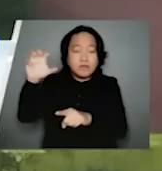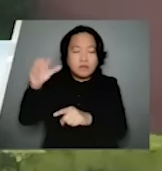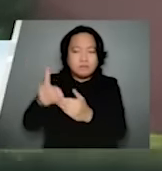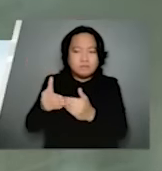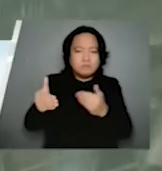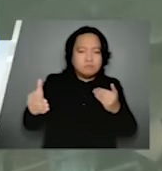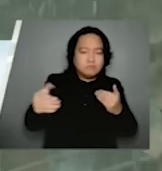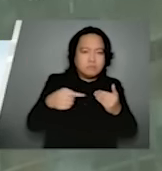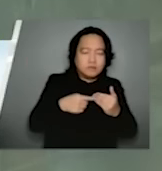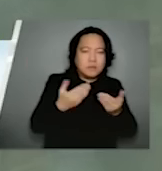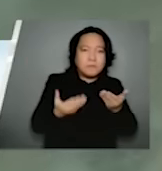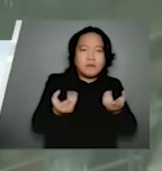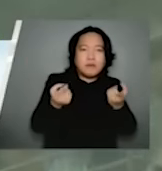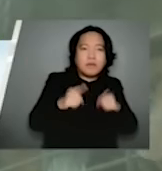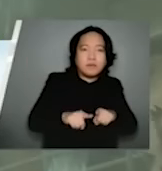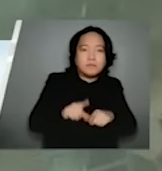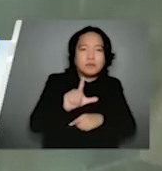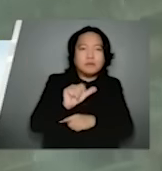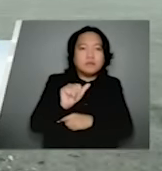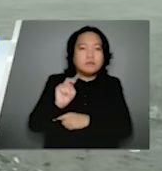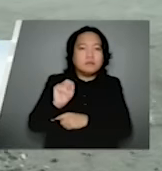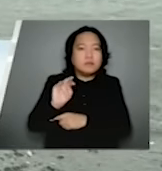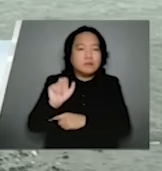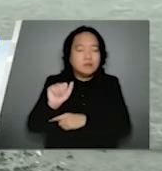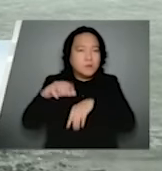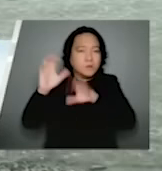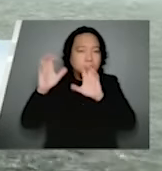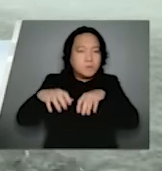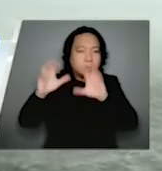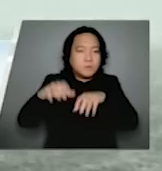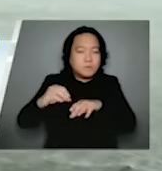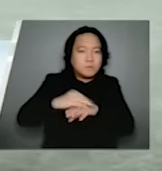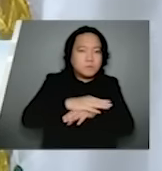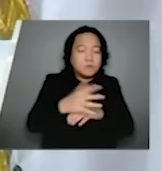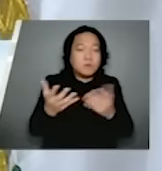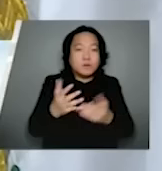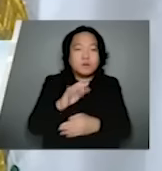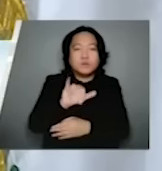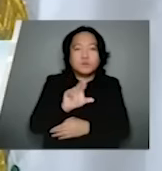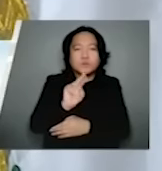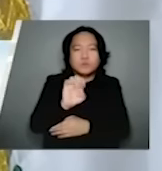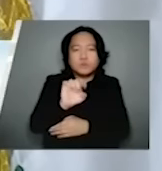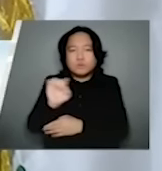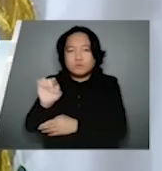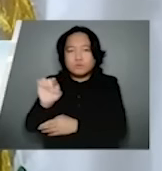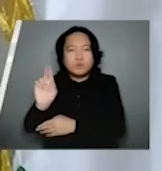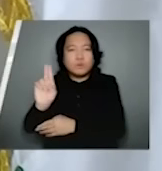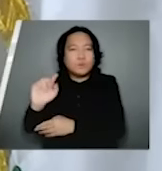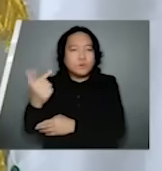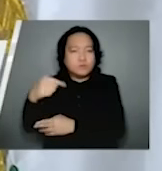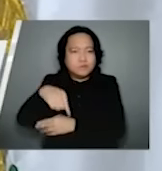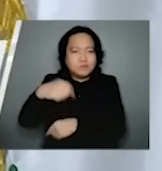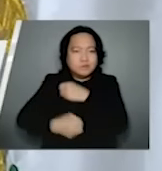may 60% na chance ang mabuo sa pagitan ng Hunyo at Agosto ngayong taon. For the past 25